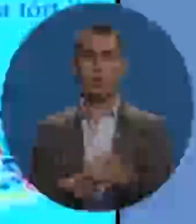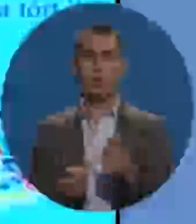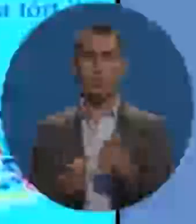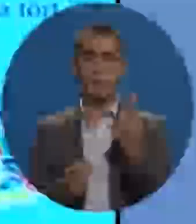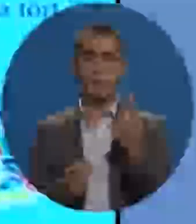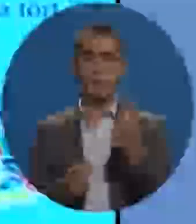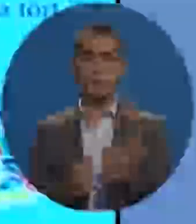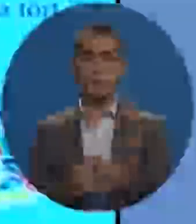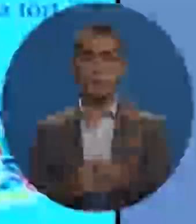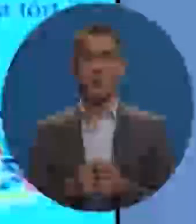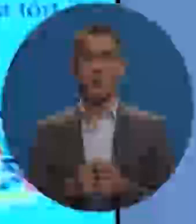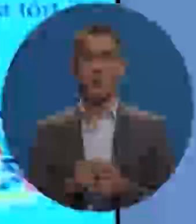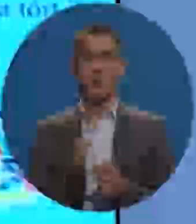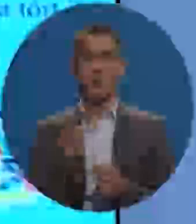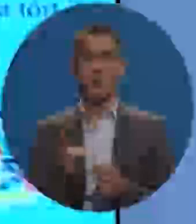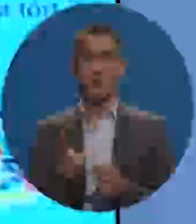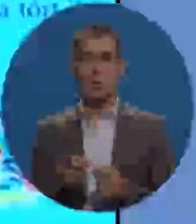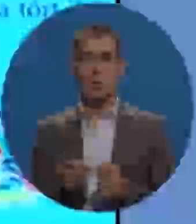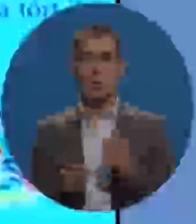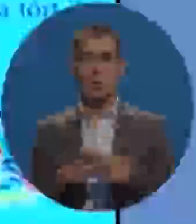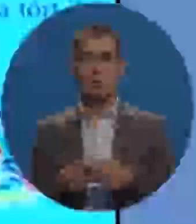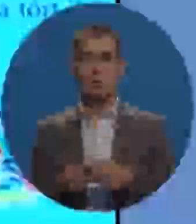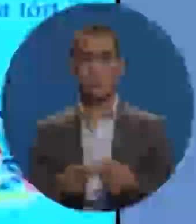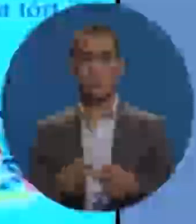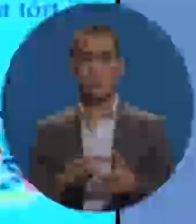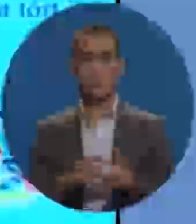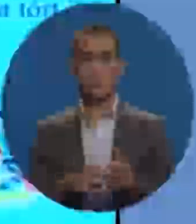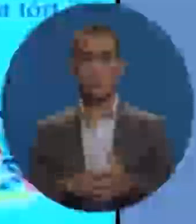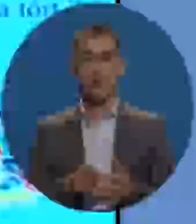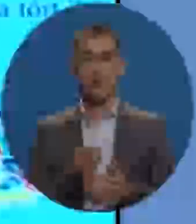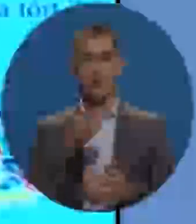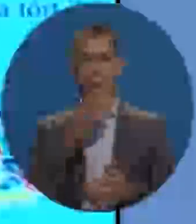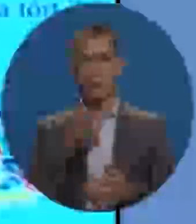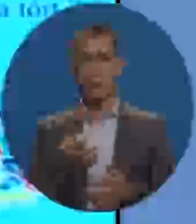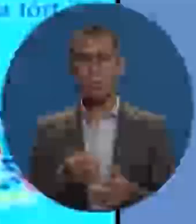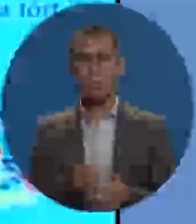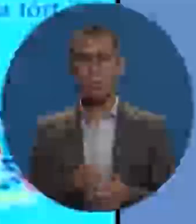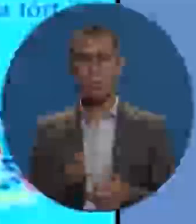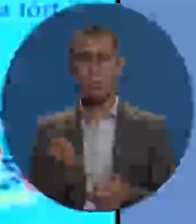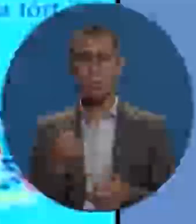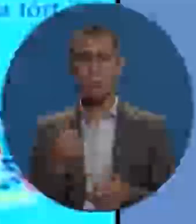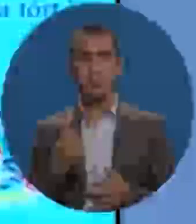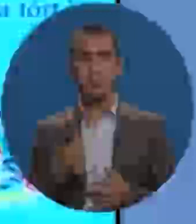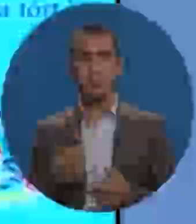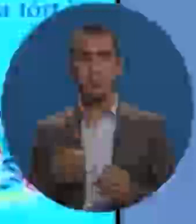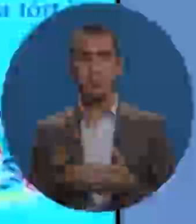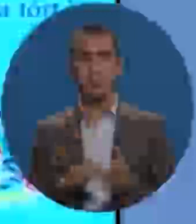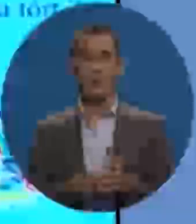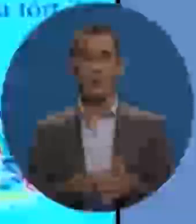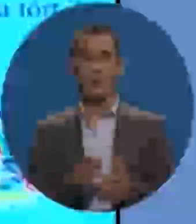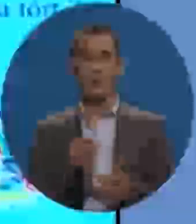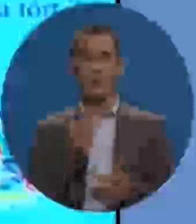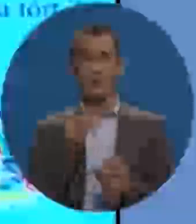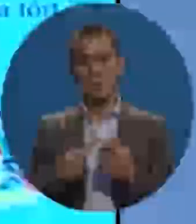бірліктері санын һәм оған қосып класс атын айтамыз. бірліклер классының аты